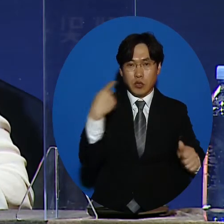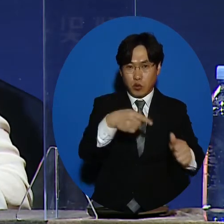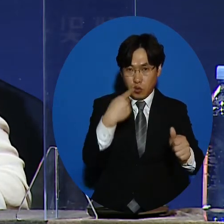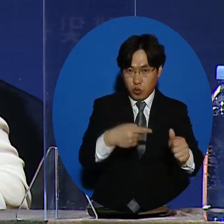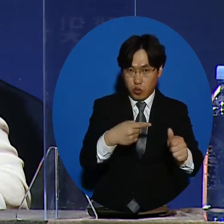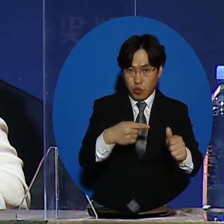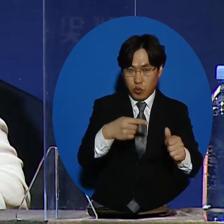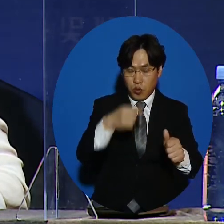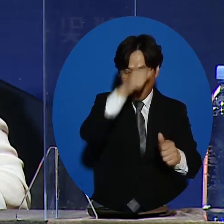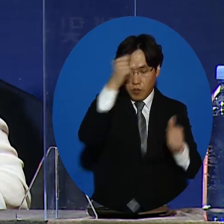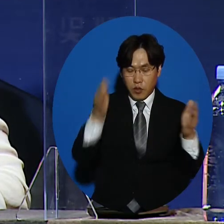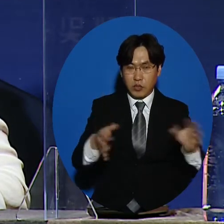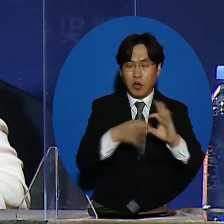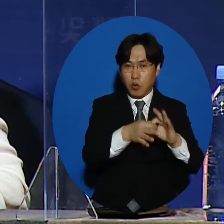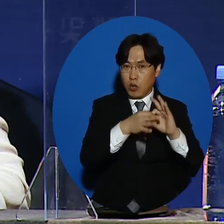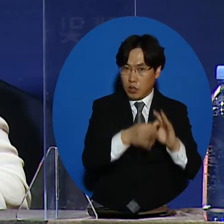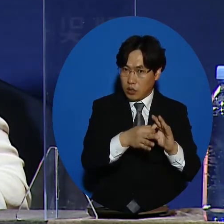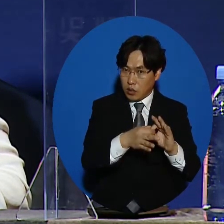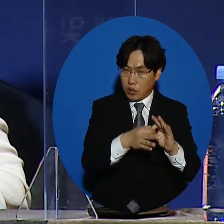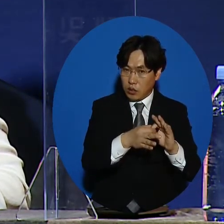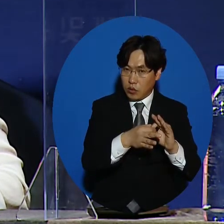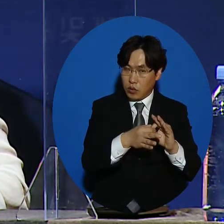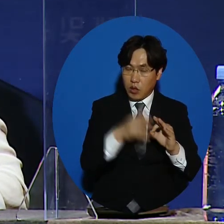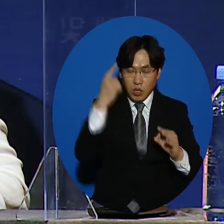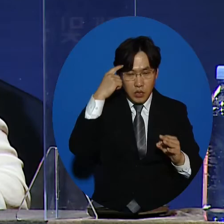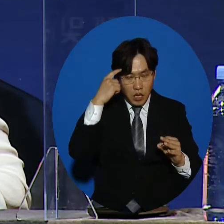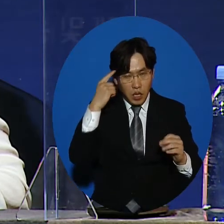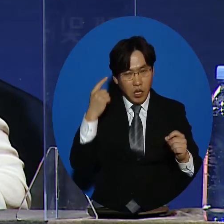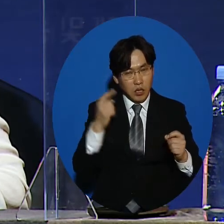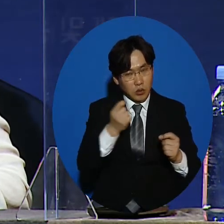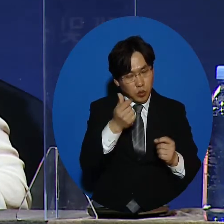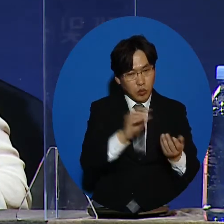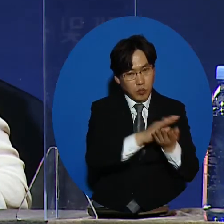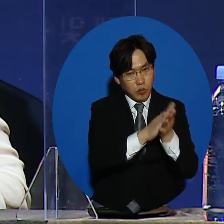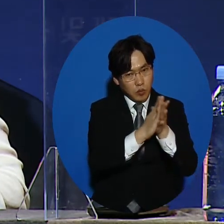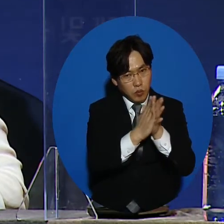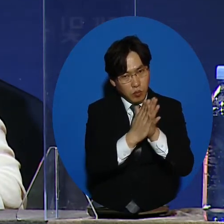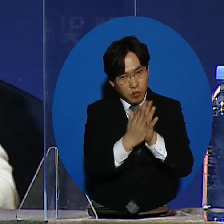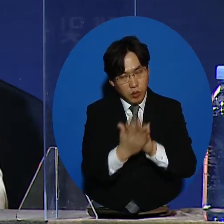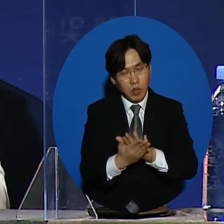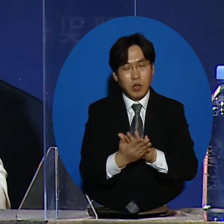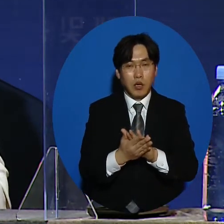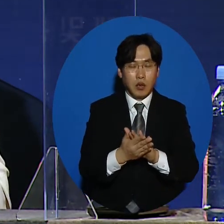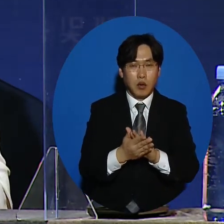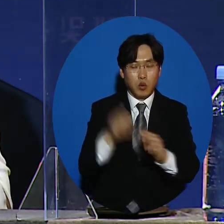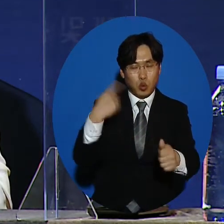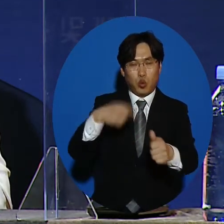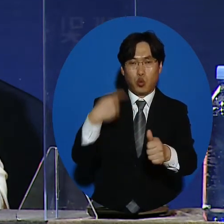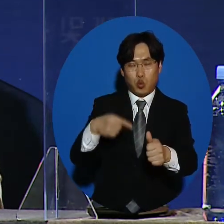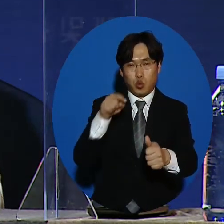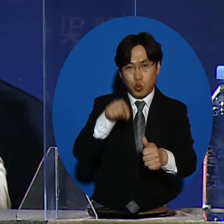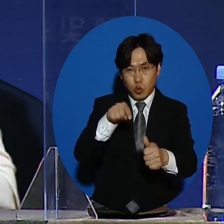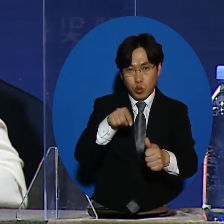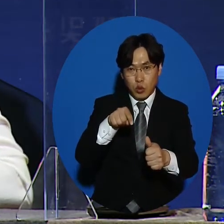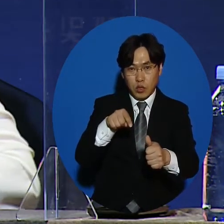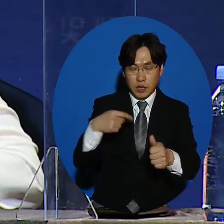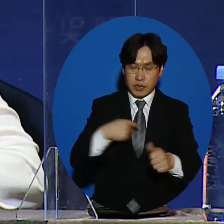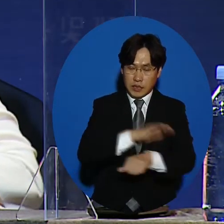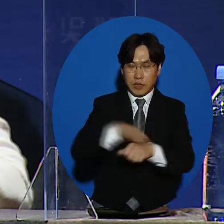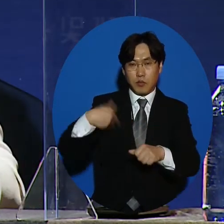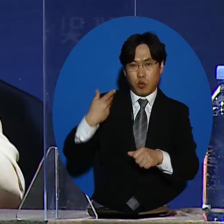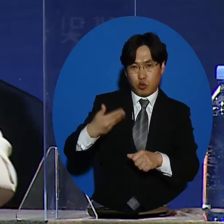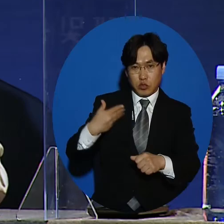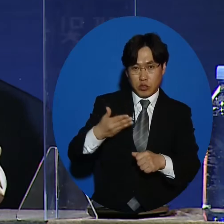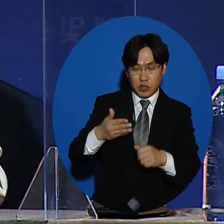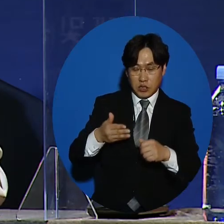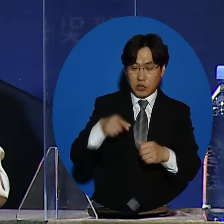생애 학습을 통한 발달에 대해서 좀 생각하게 되었던 것 같아요. 정말 그 교육이라는 분야가 사실 제가 좀 잘 알지 못하는